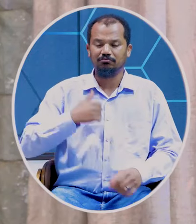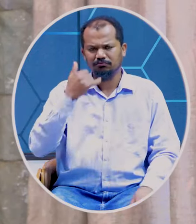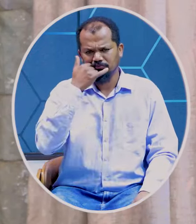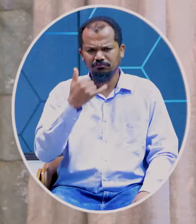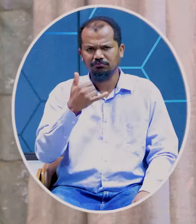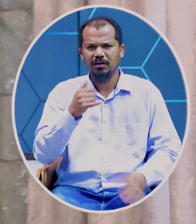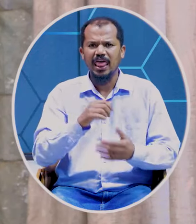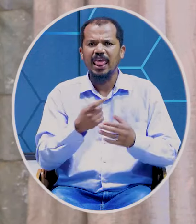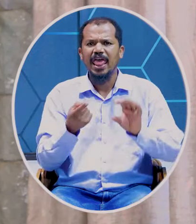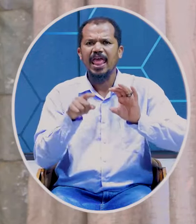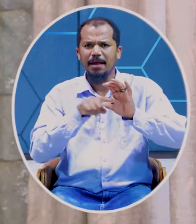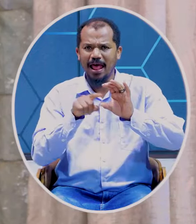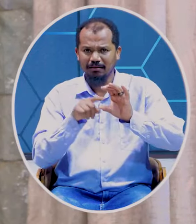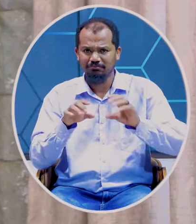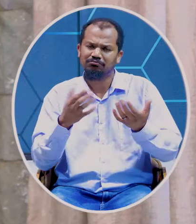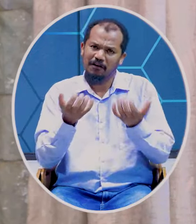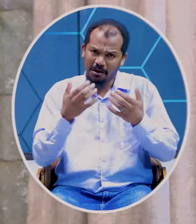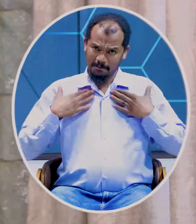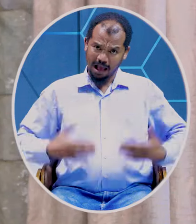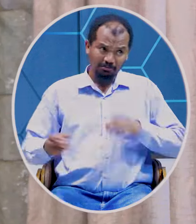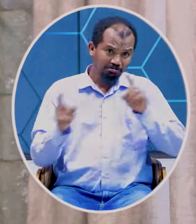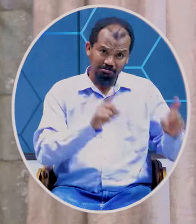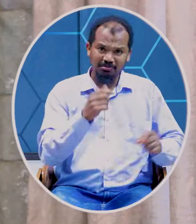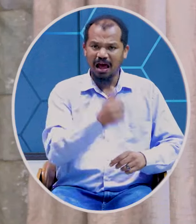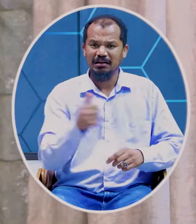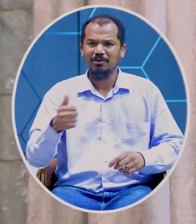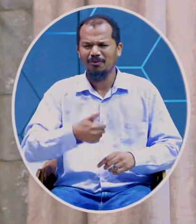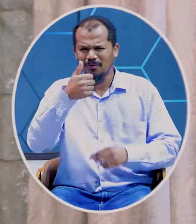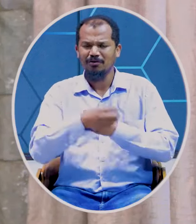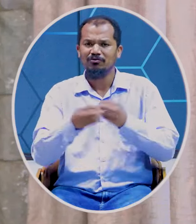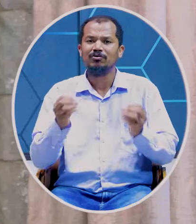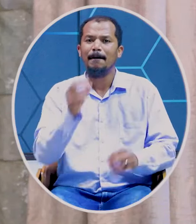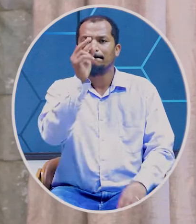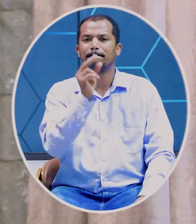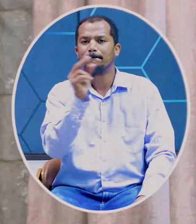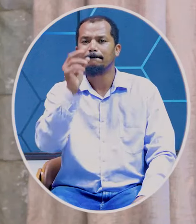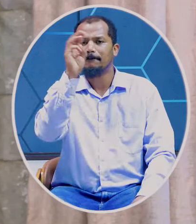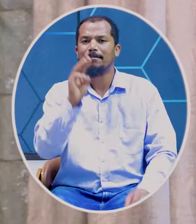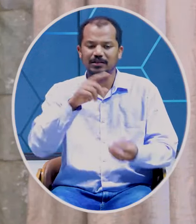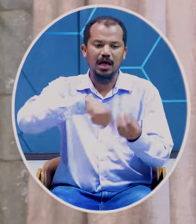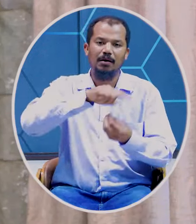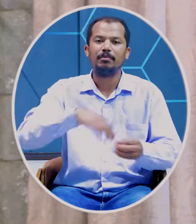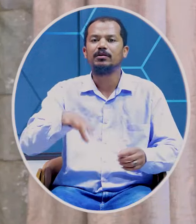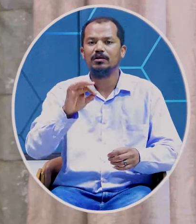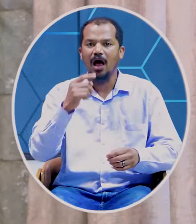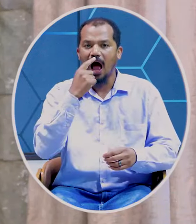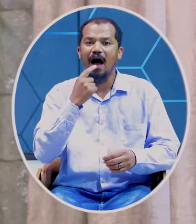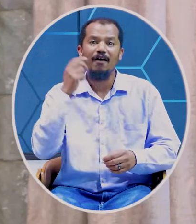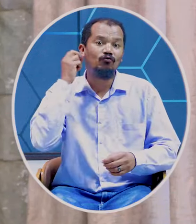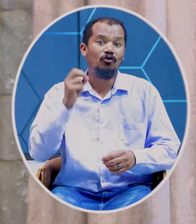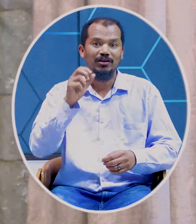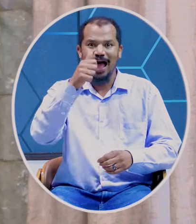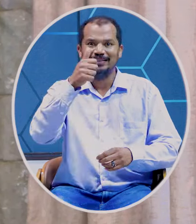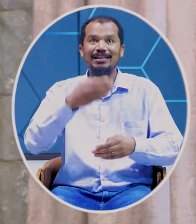አድራሻችን እየደወላችሁ ኢሜይል እያደረጋችሁ በአካል መምጣት ከፈለጋችሁ አዲስ አበባ ዋናው ስቱዲዮ ባምቢስ አካባቢ እንገኛለን። አፈወርቅ